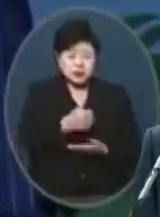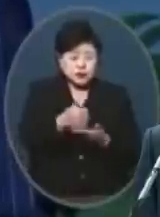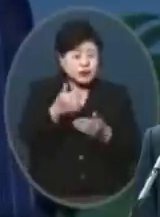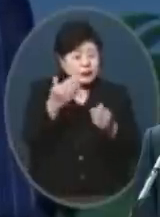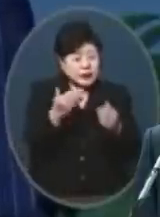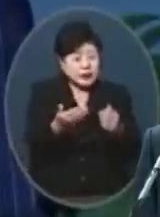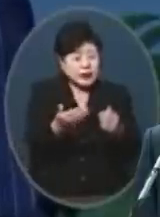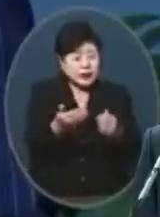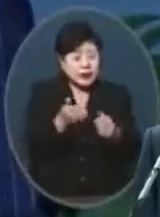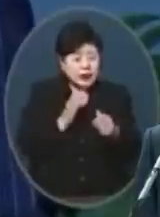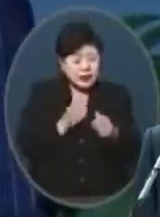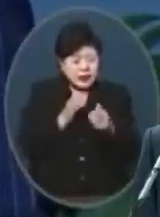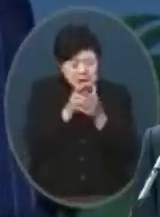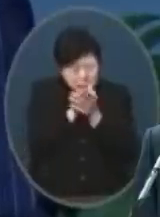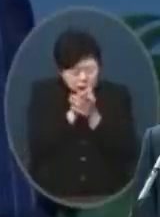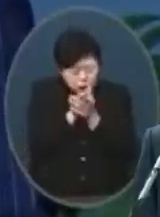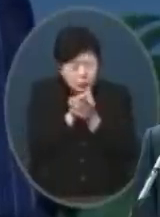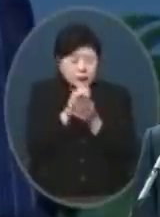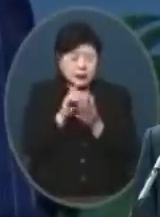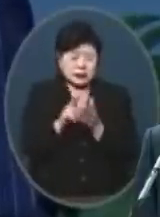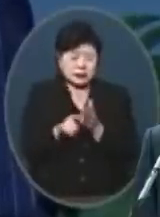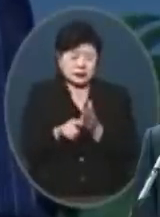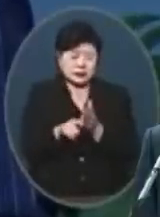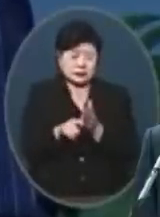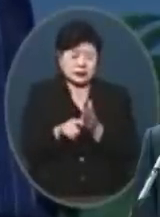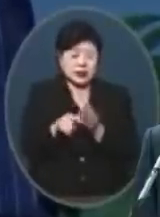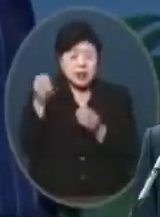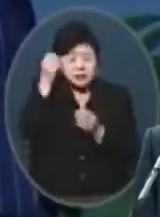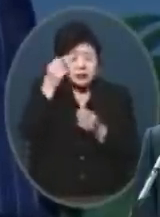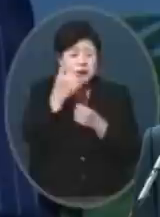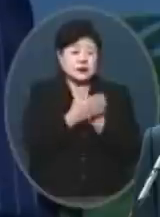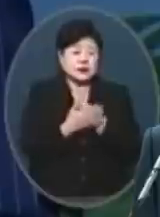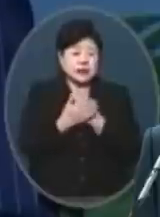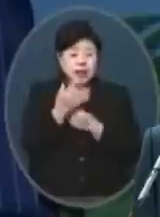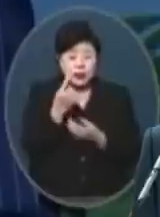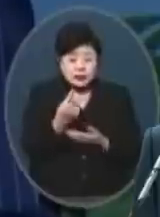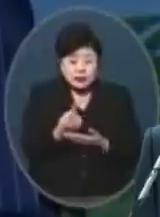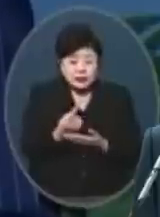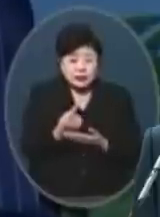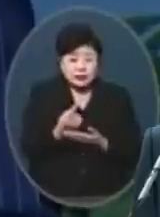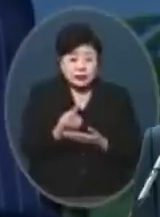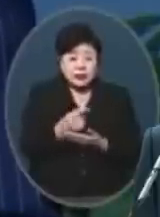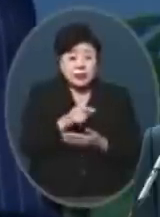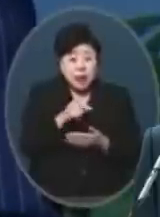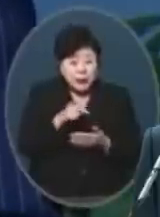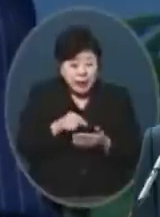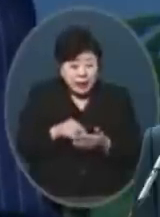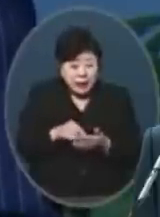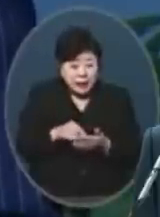주님께 간절히 기도하면 성령의 은혜가 와서 마음에